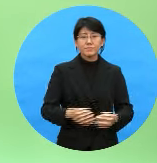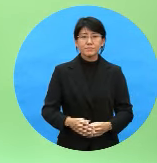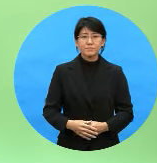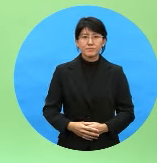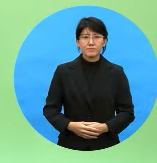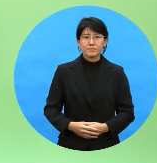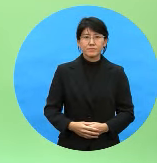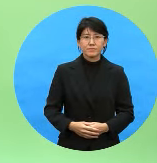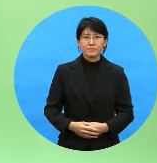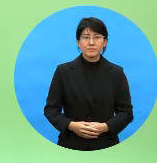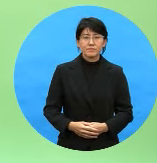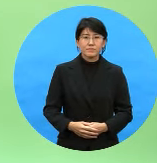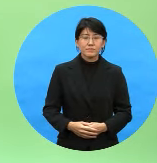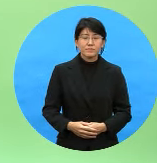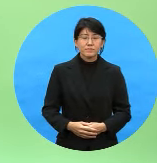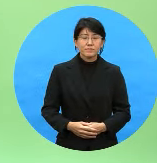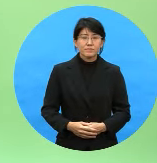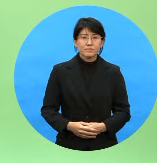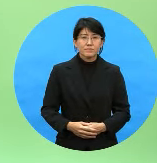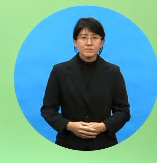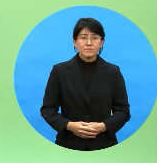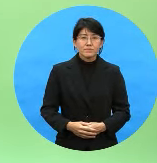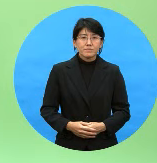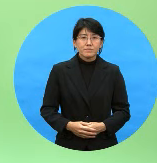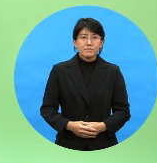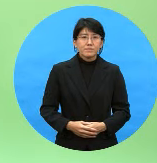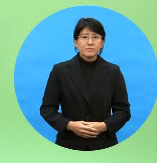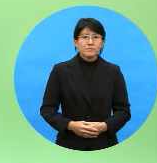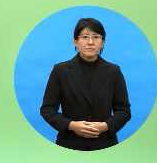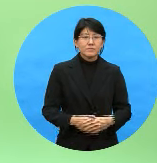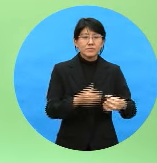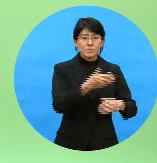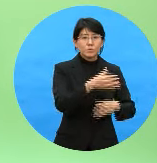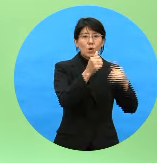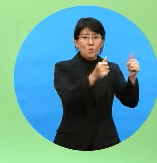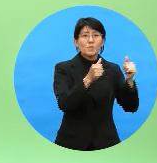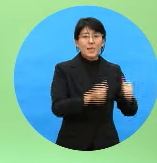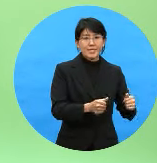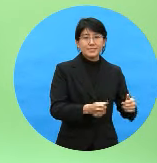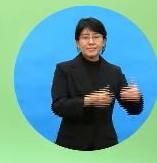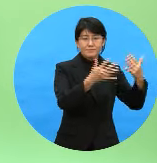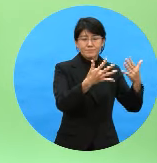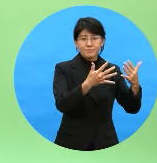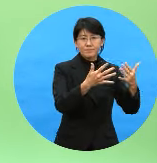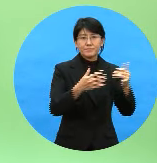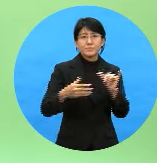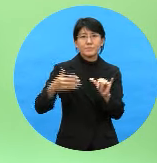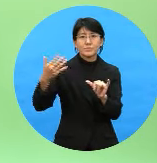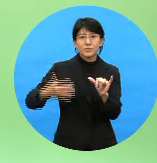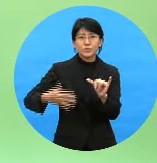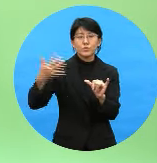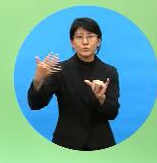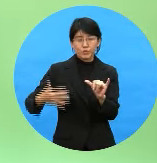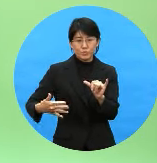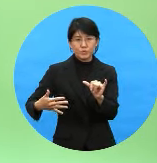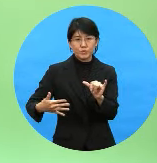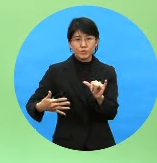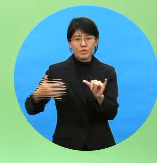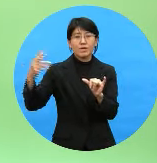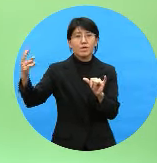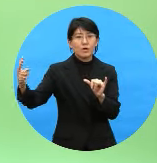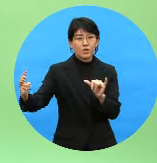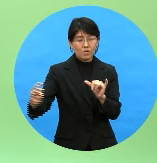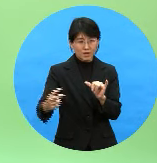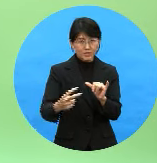されます。また練馬ホットラインは区ホームページや動画共有サイト YouTube